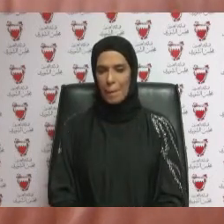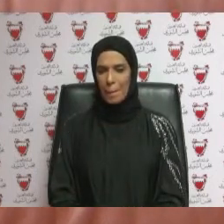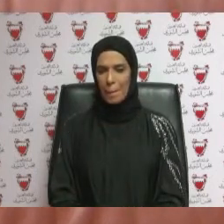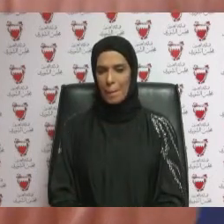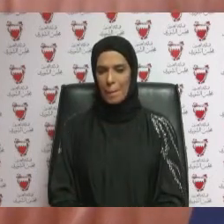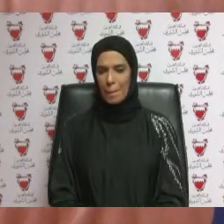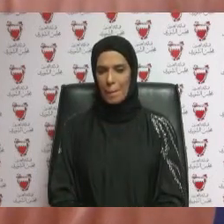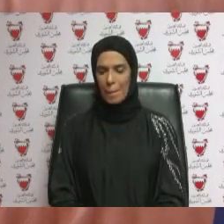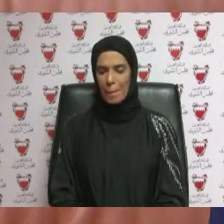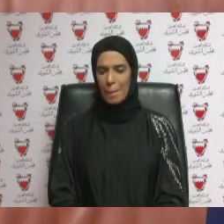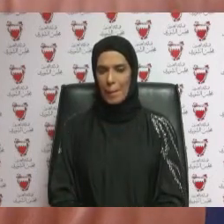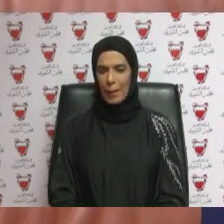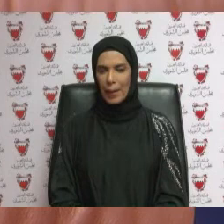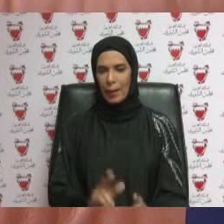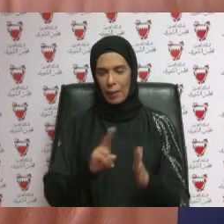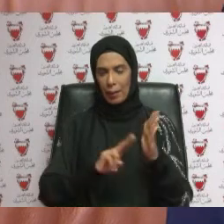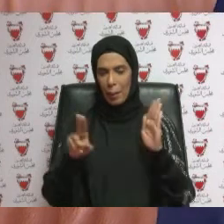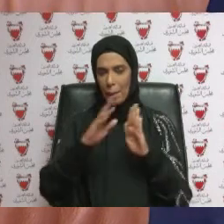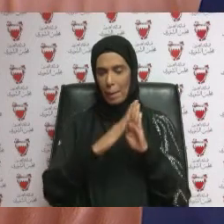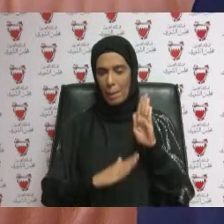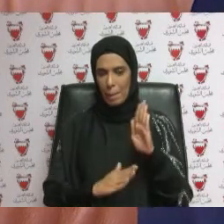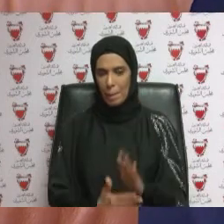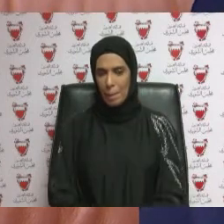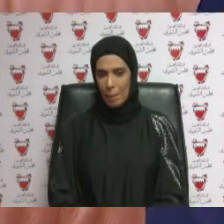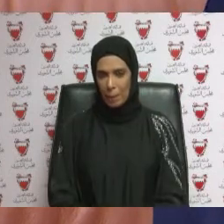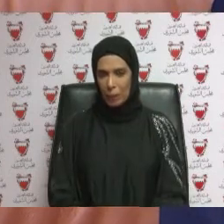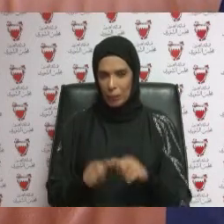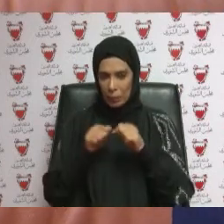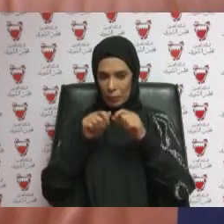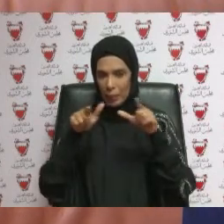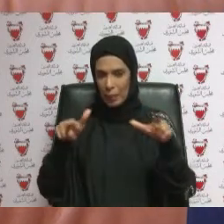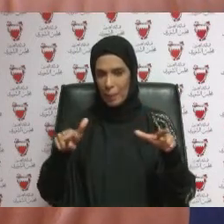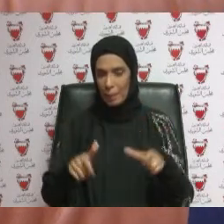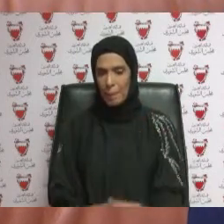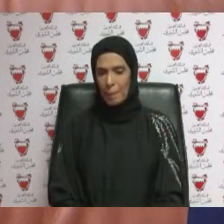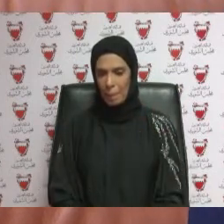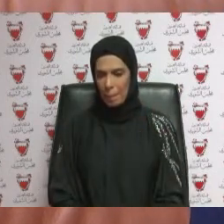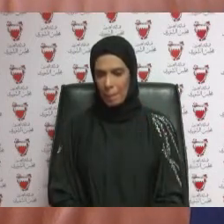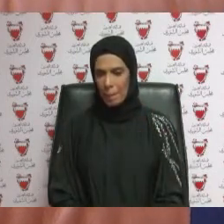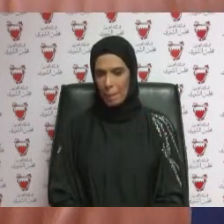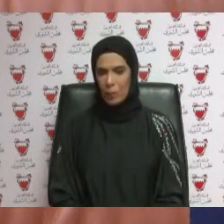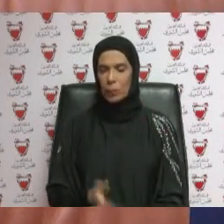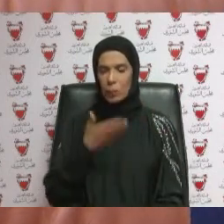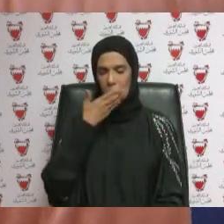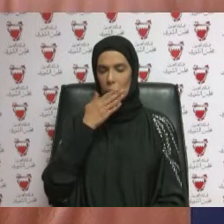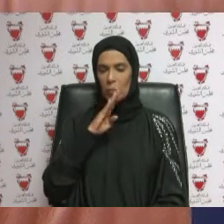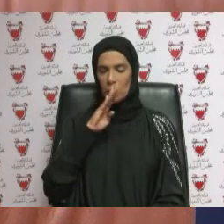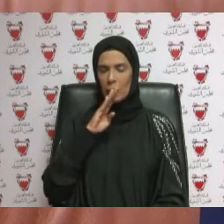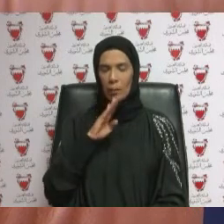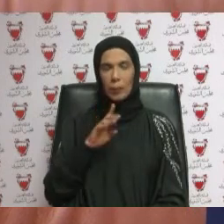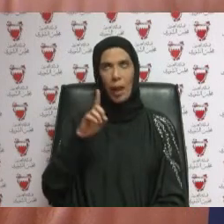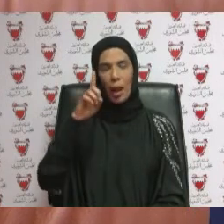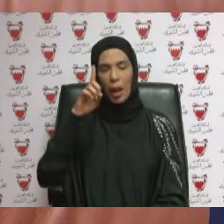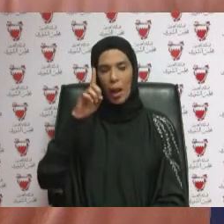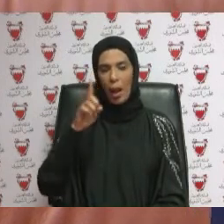طبعا للتقرير. أنا حبيت بس أبين في هذا الجانب، يعني إحنا الحمد لله في كذا